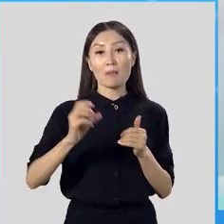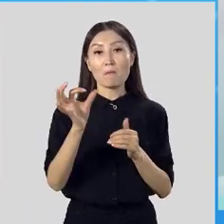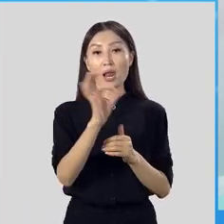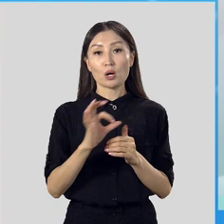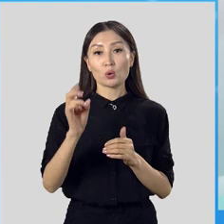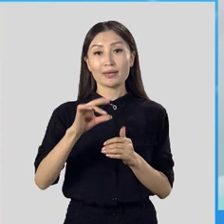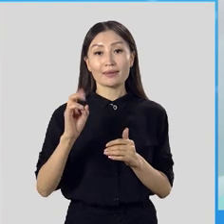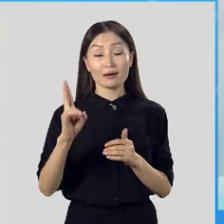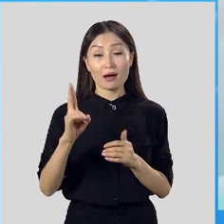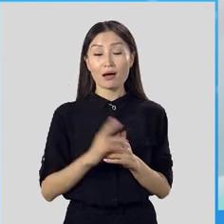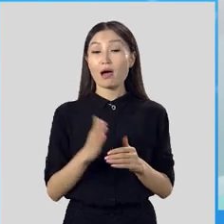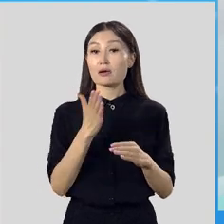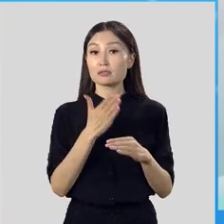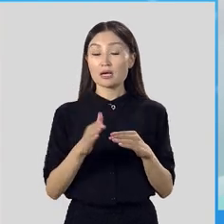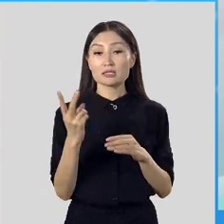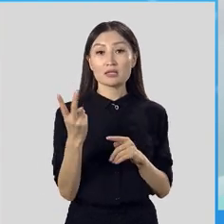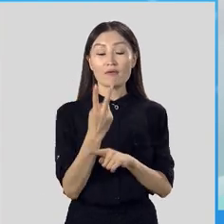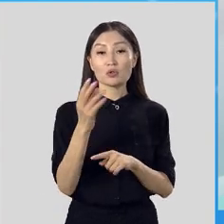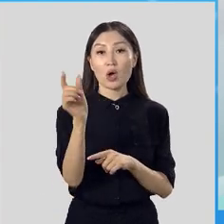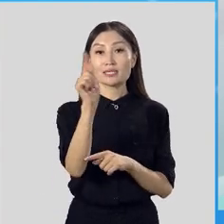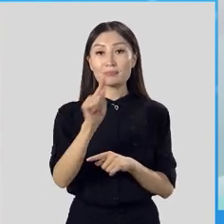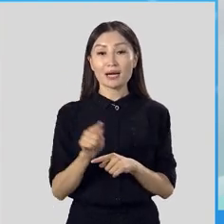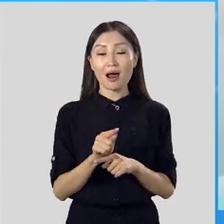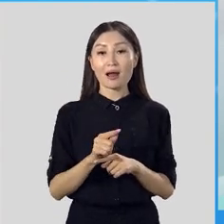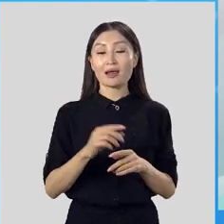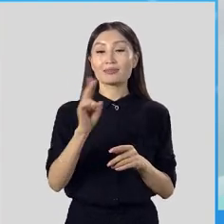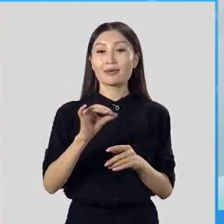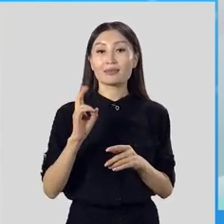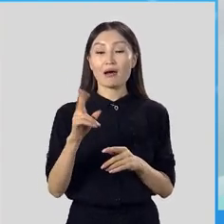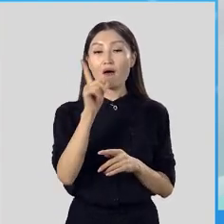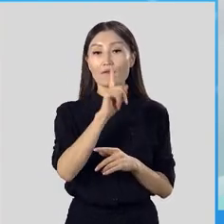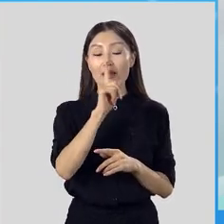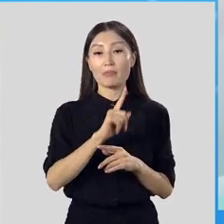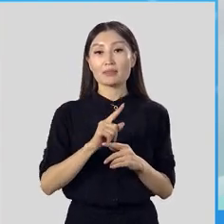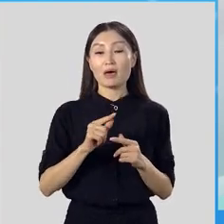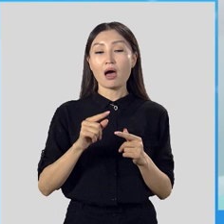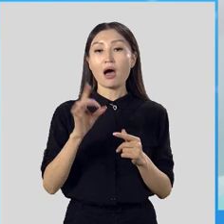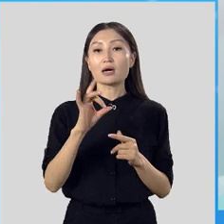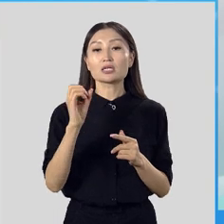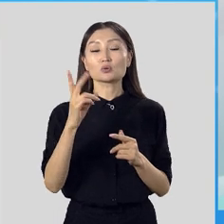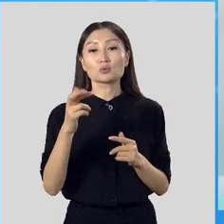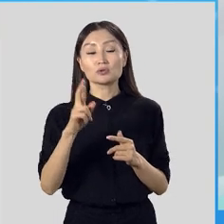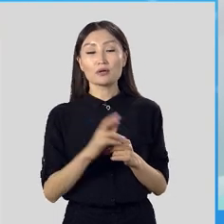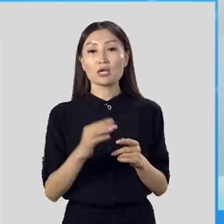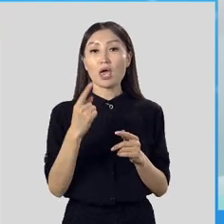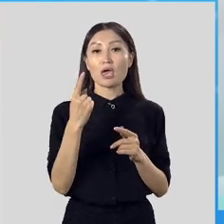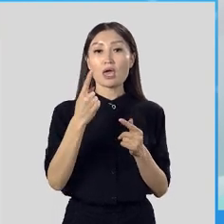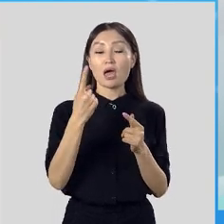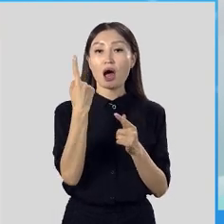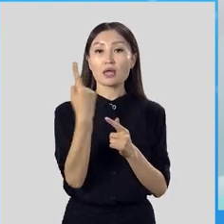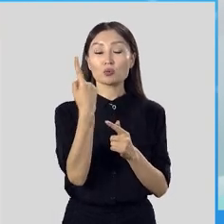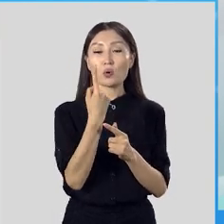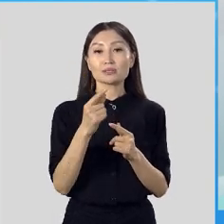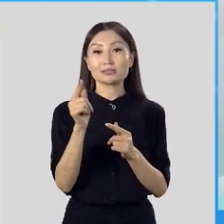ДНК. Часть двойной спирали ДНК временно раскручивается, и вдоль одной из ее